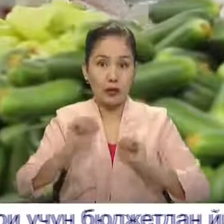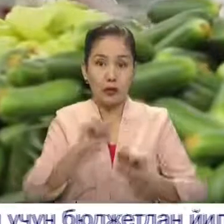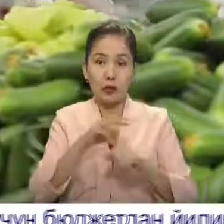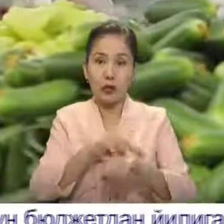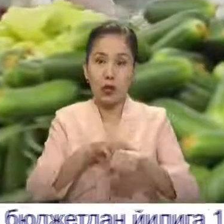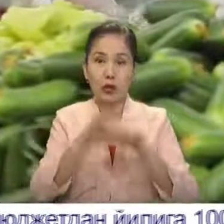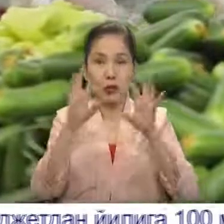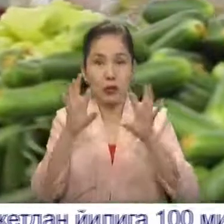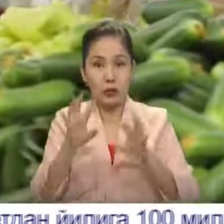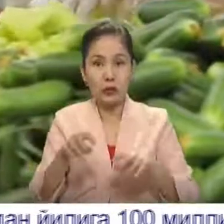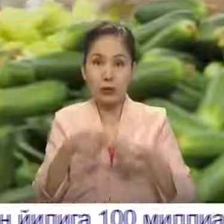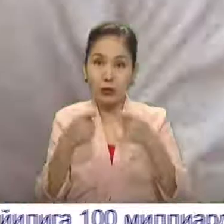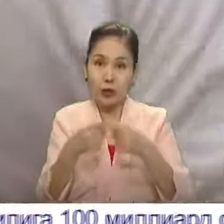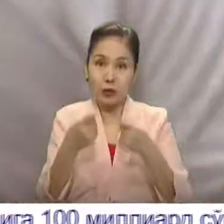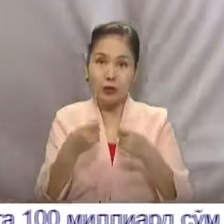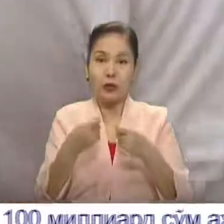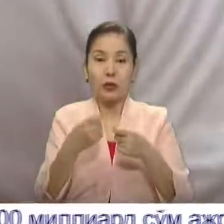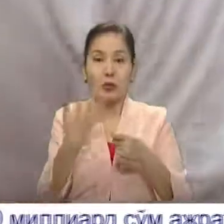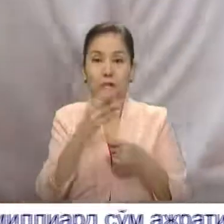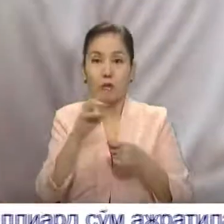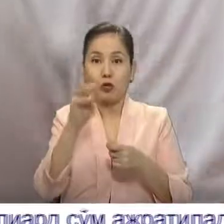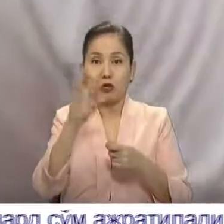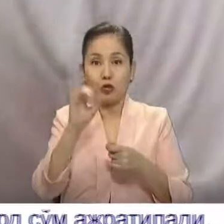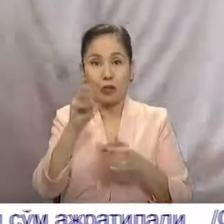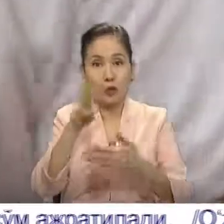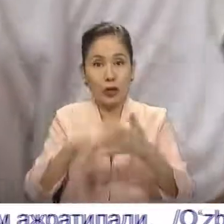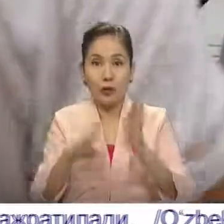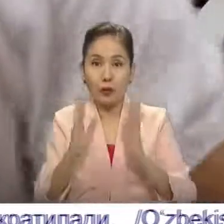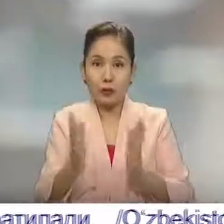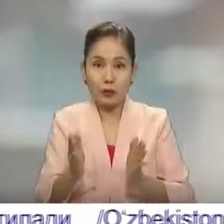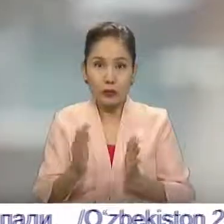kodeksining 221-moddasiga muvofiq 5 million so'm miqdorida jarima solishga sabab bo'ladi.